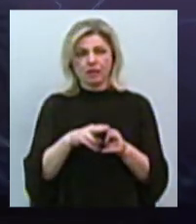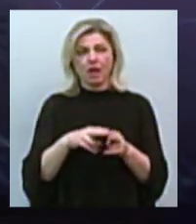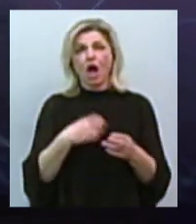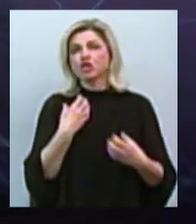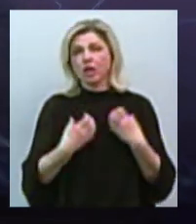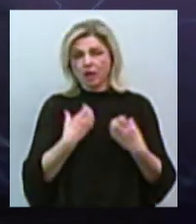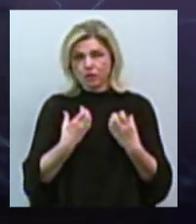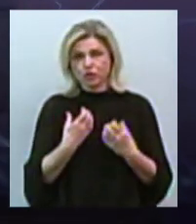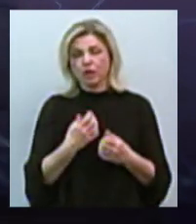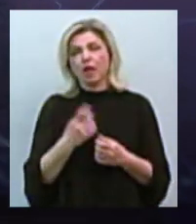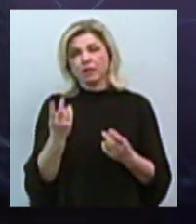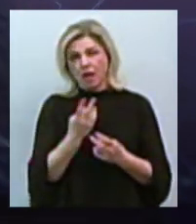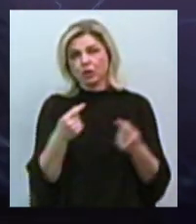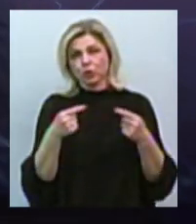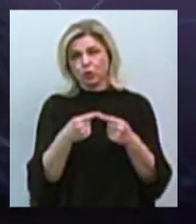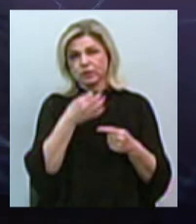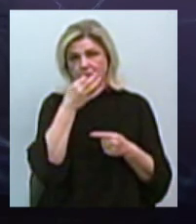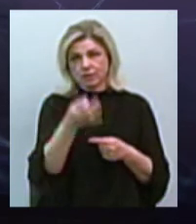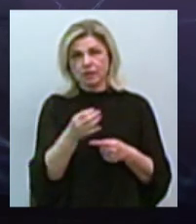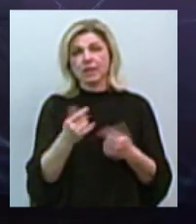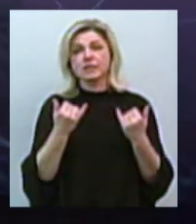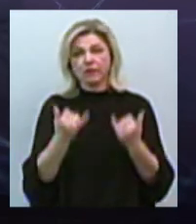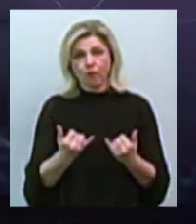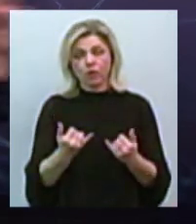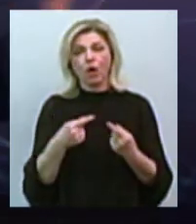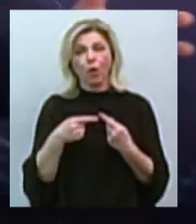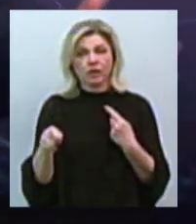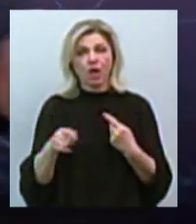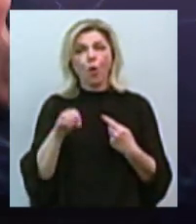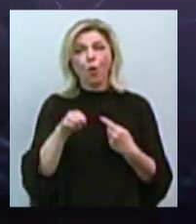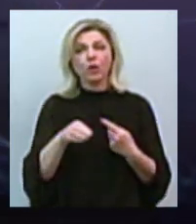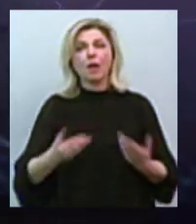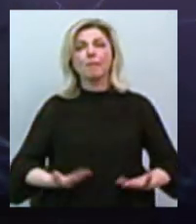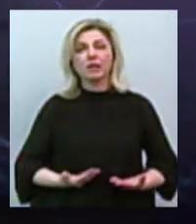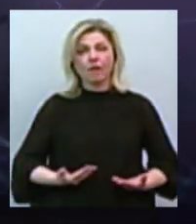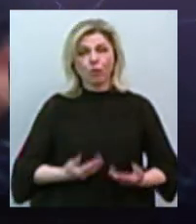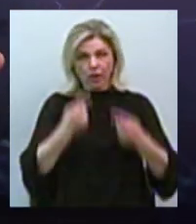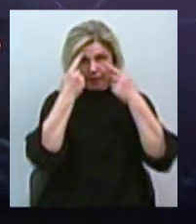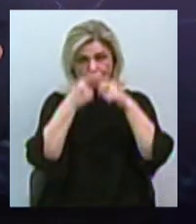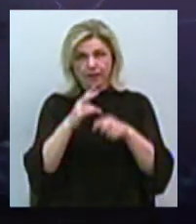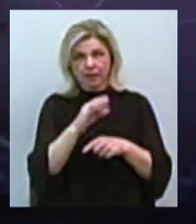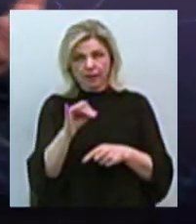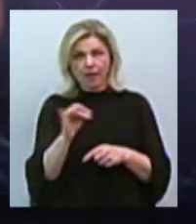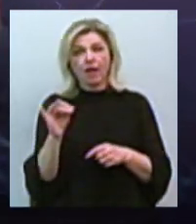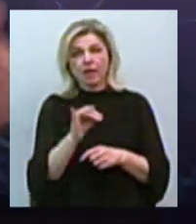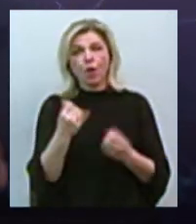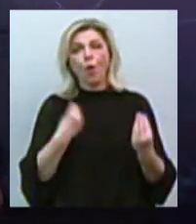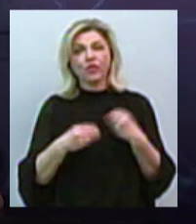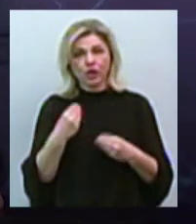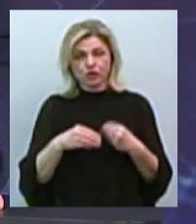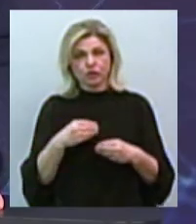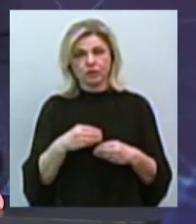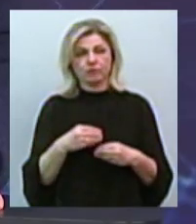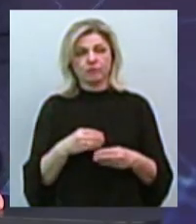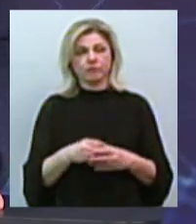сказати чітко, що на сьогоднішній день, в отличие від бытової техніки і одежди, определенной части